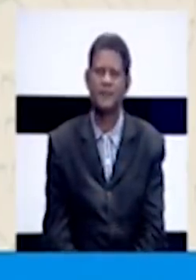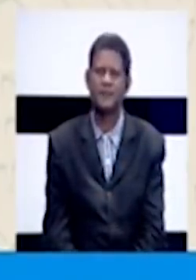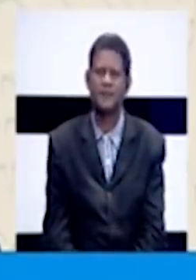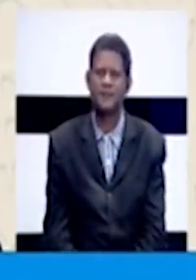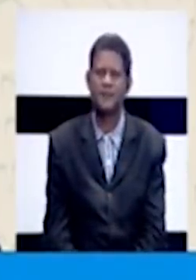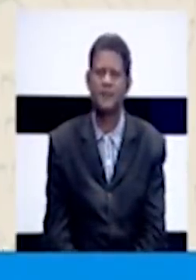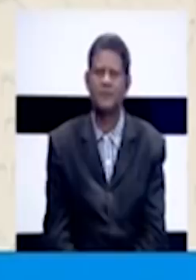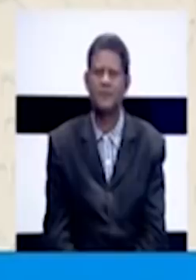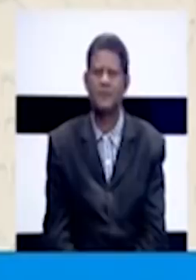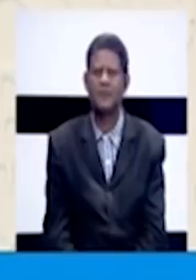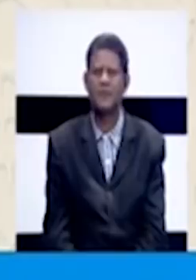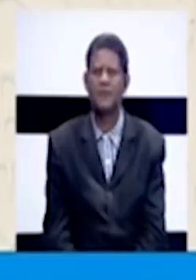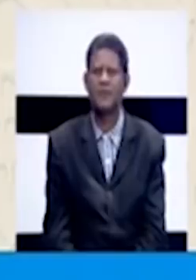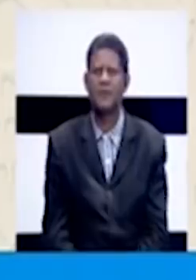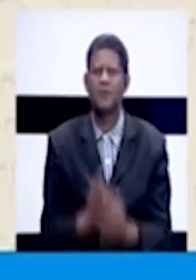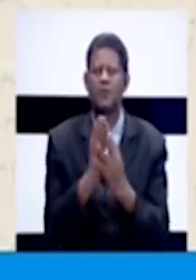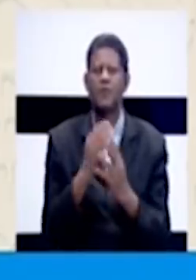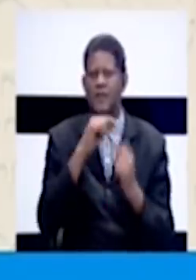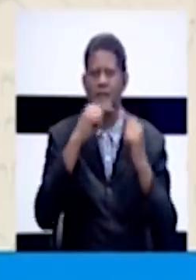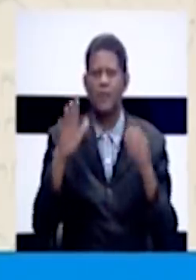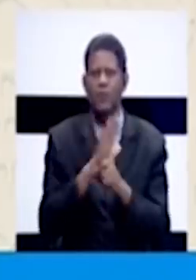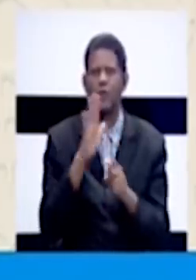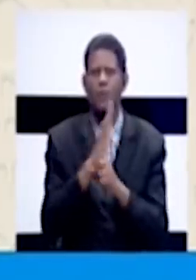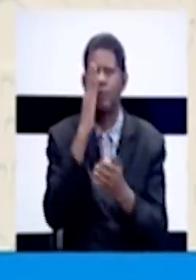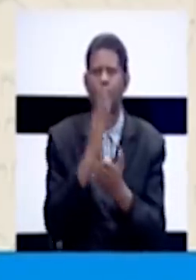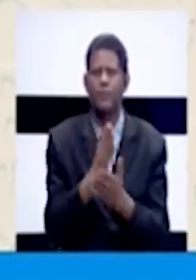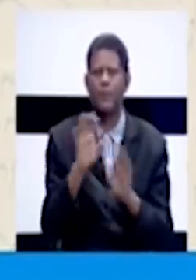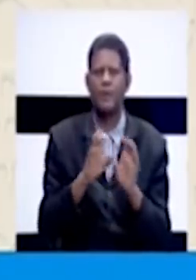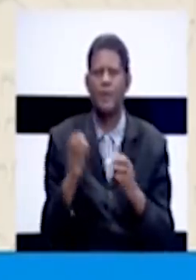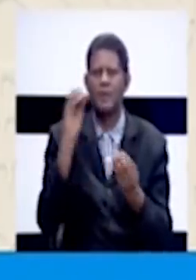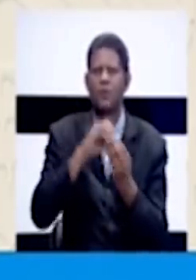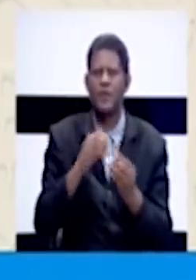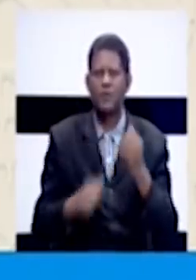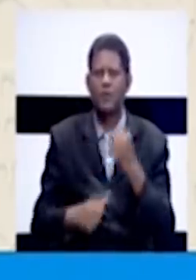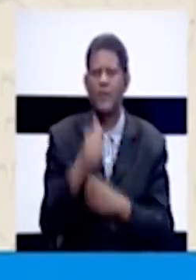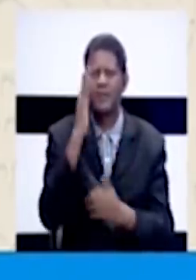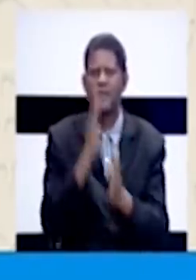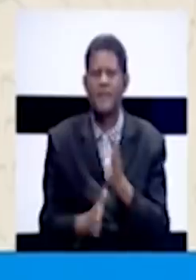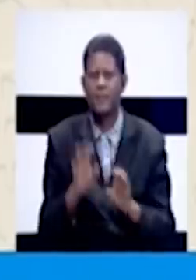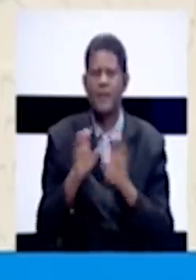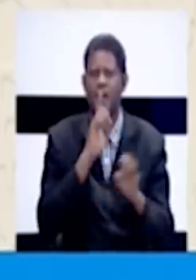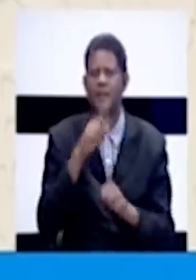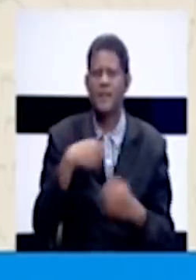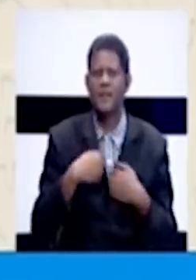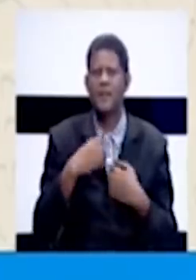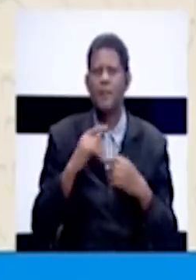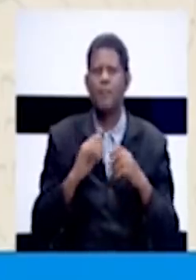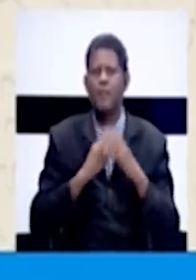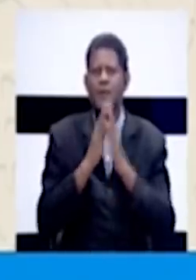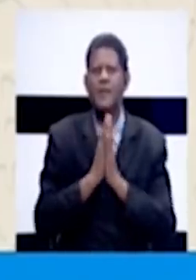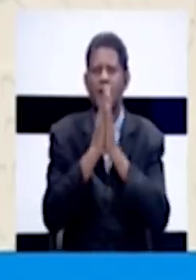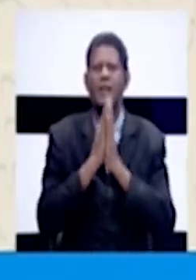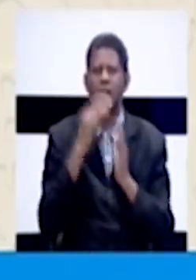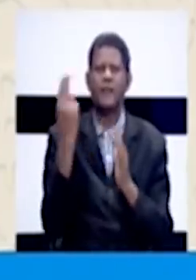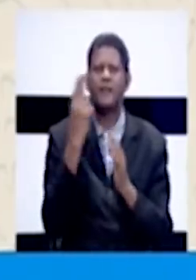ደረጃ ኣድርሰነዋል። ጉዕዞ ጸላኢ ሙሉእ ንሙሉእ ጠጠ ብምባል ተወሳኺ መጥቃዕቲ ከይፍፅም ገይርናዮ ኣለና። ሚሳኤል ሮኬት ከይጥቀም